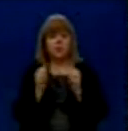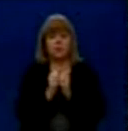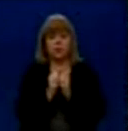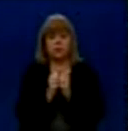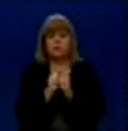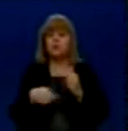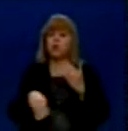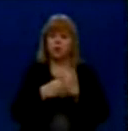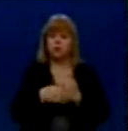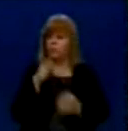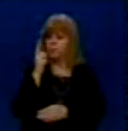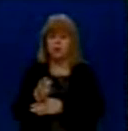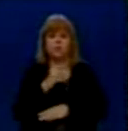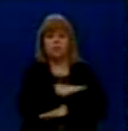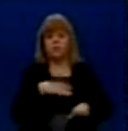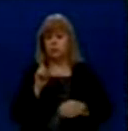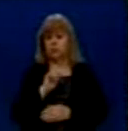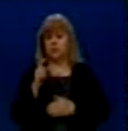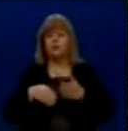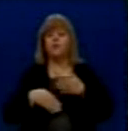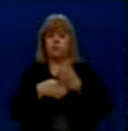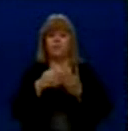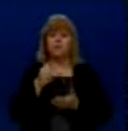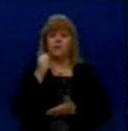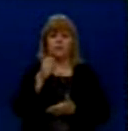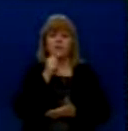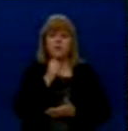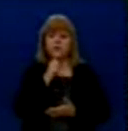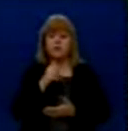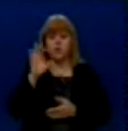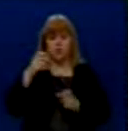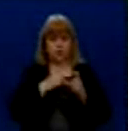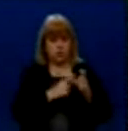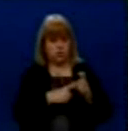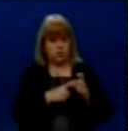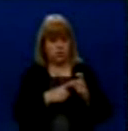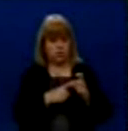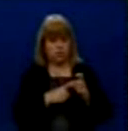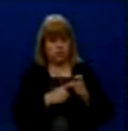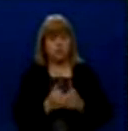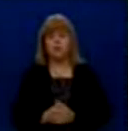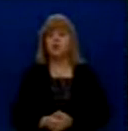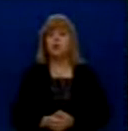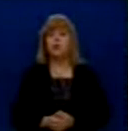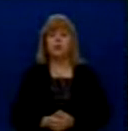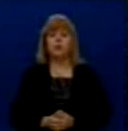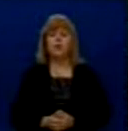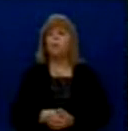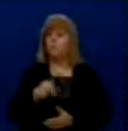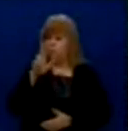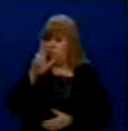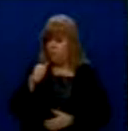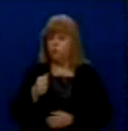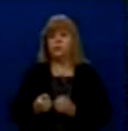bashkëngjitur nuk e obligon Kuvendin e Kosovës të përkrojë financiarisht organizatat e shoqërisë civile në Kosovë, po që